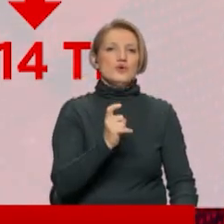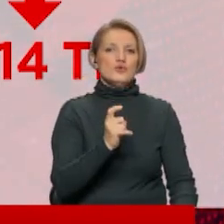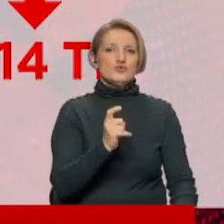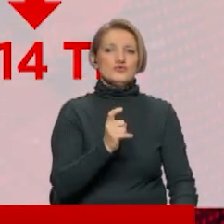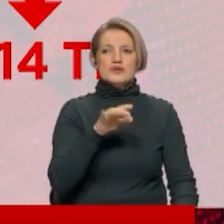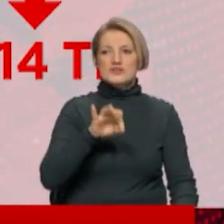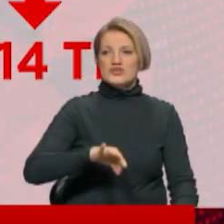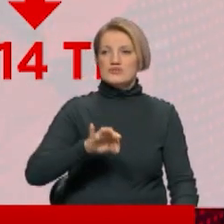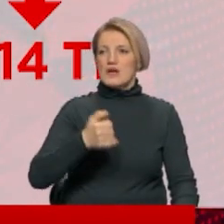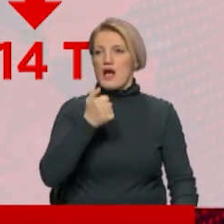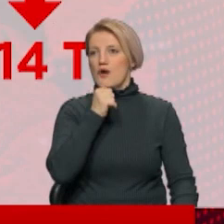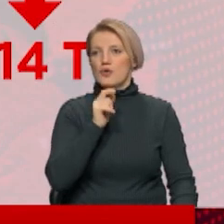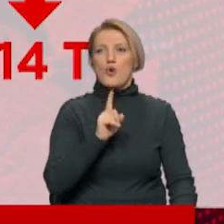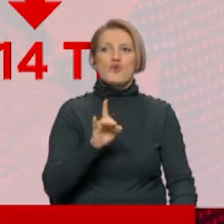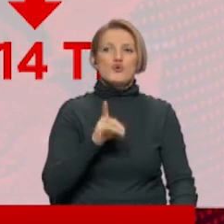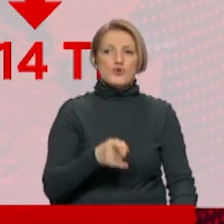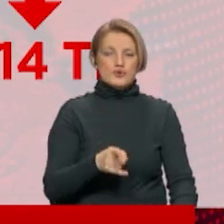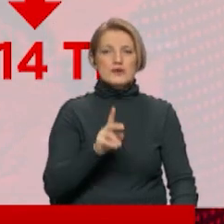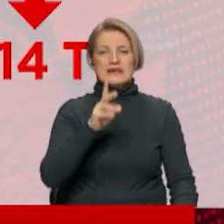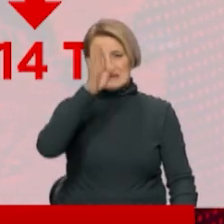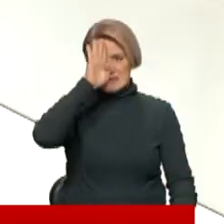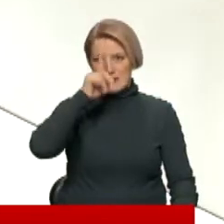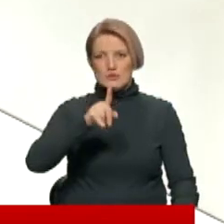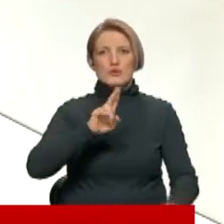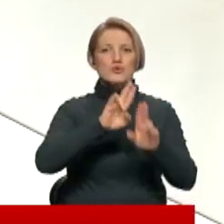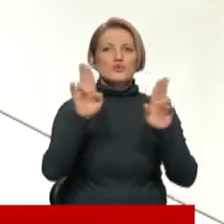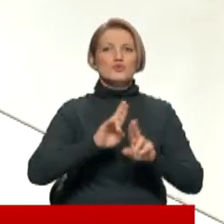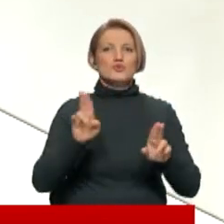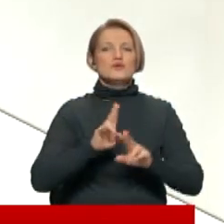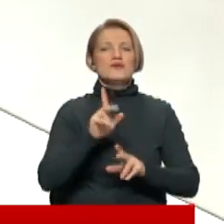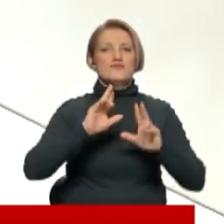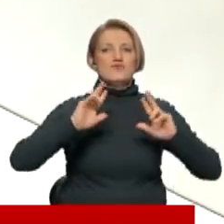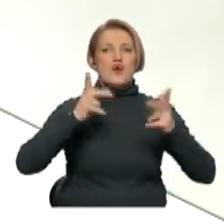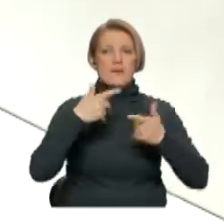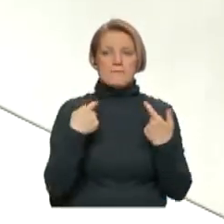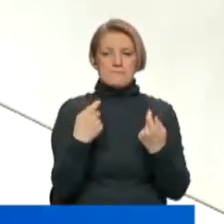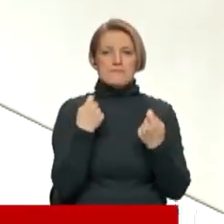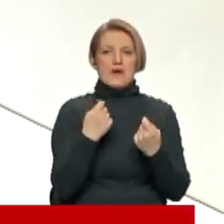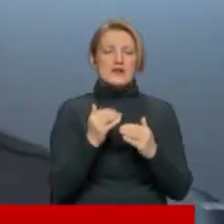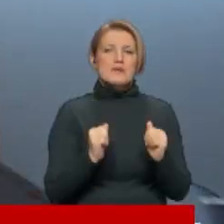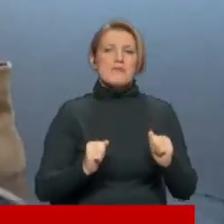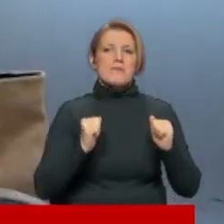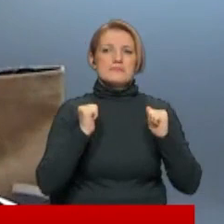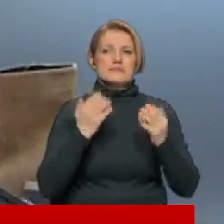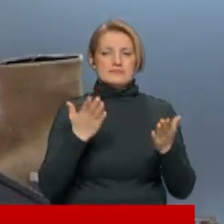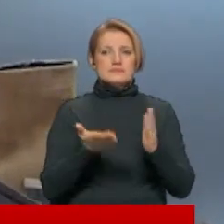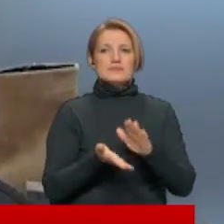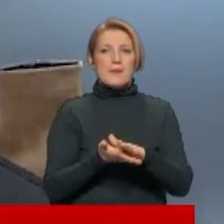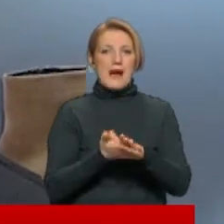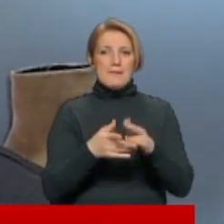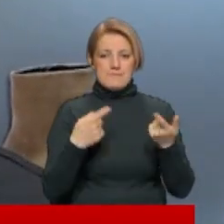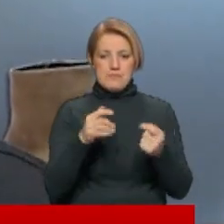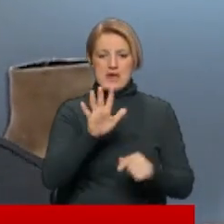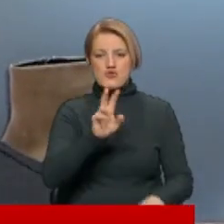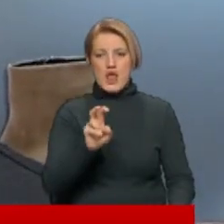maliyet, 614 liraya çıktı. İstanbul'daki uluslararası ayakkabı yan sanayi fuarına da maliyet artış damgasını vurdu. Taban maliyeti ortalama